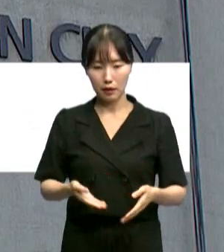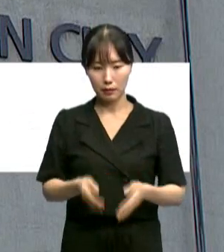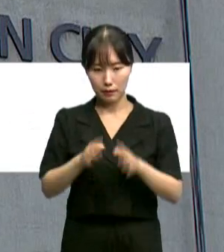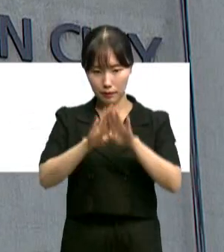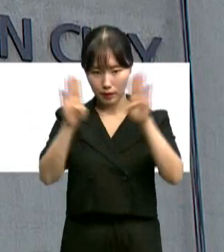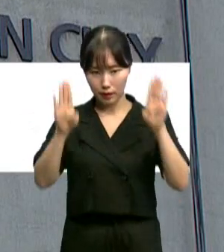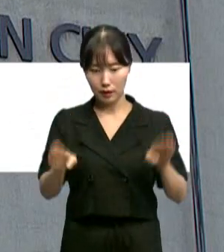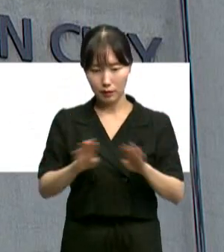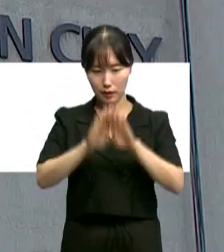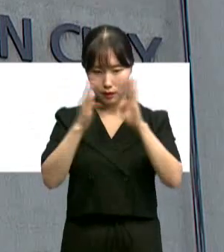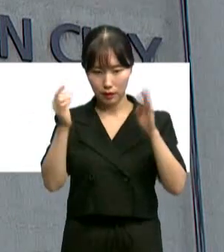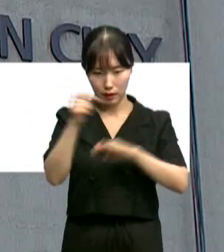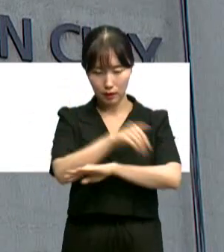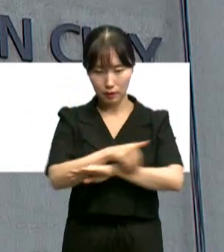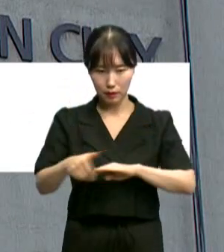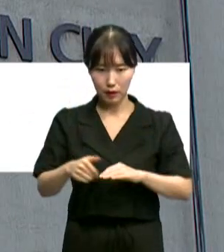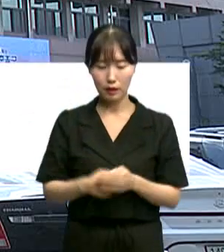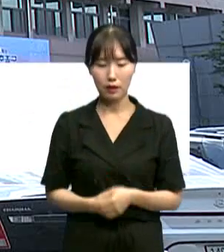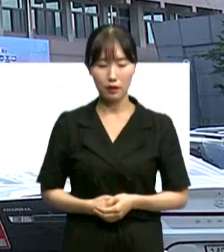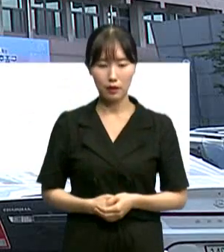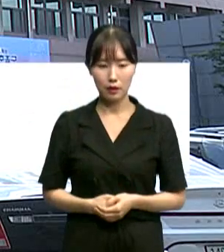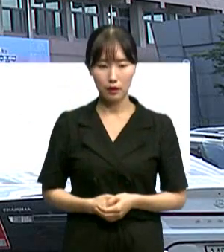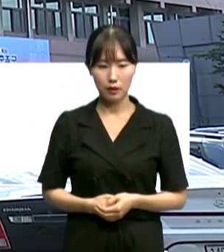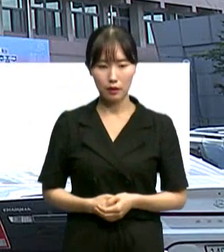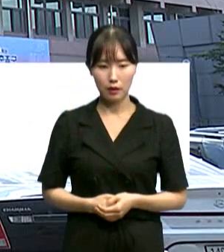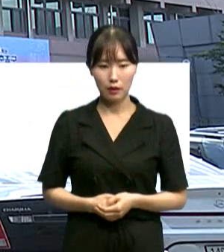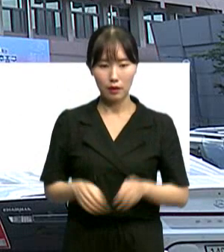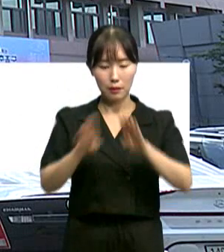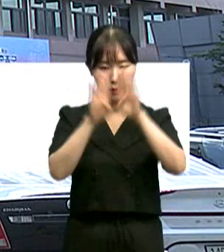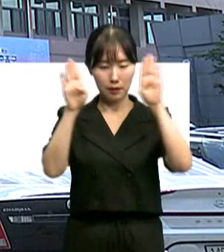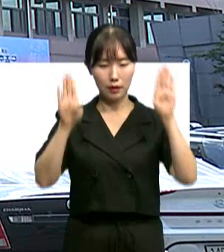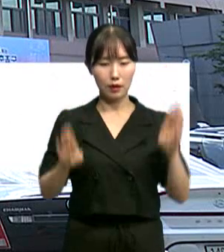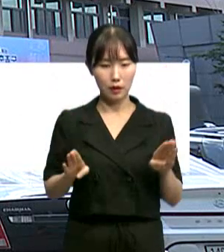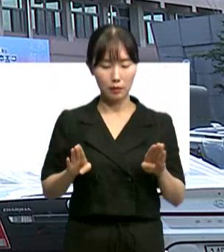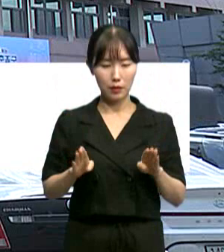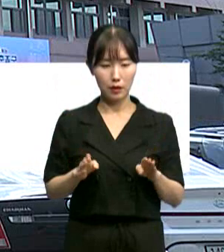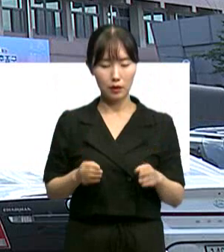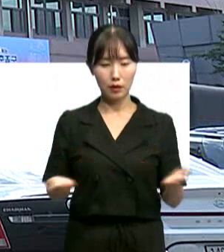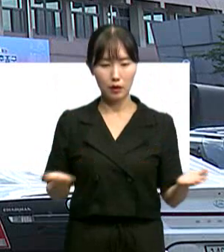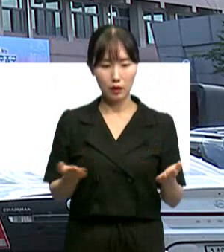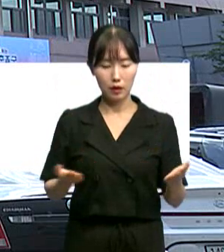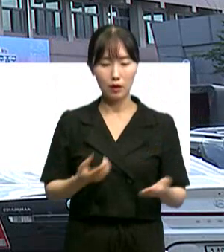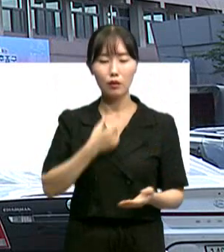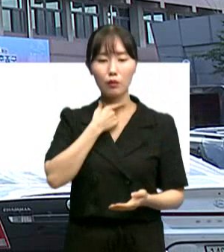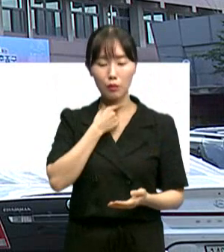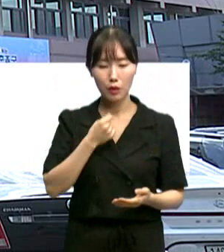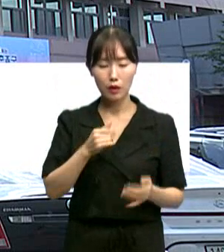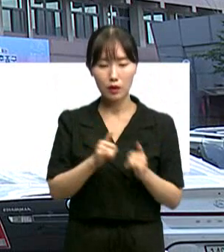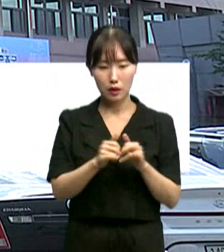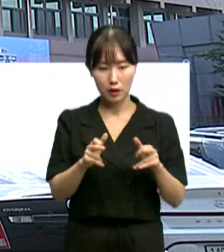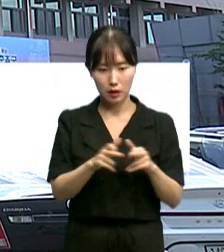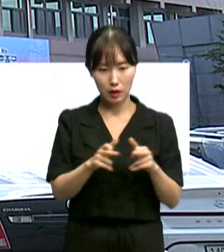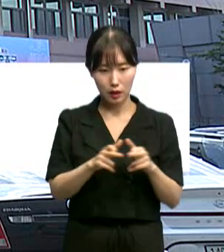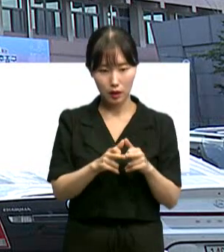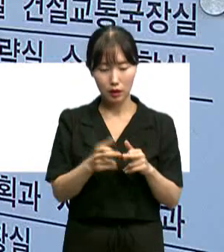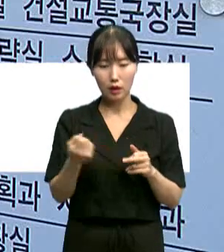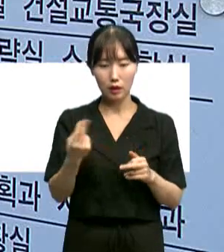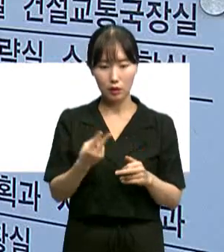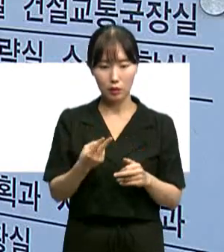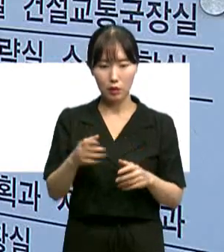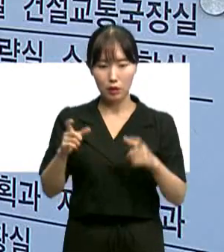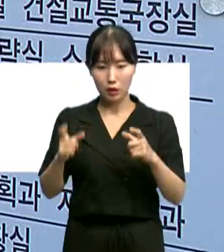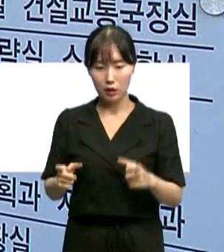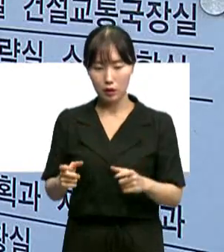일자리를 제공하기 위해 마련됐습니다 박람회에선 취업을 희망하는 장애인과 지역인재를 채용하고자